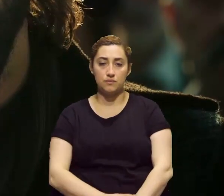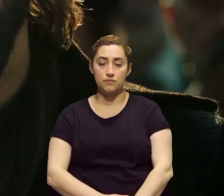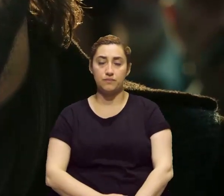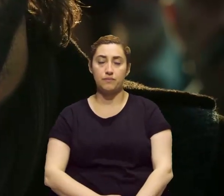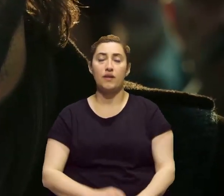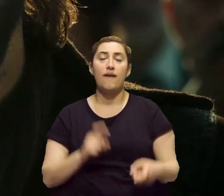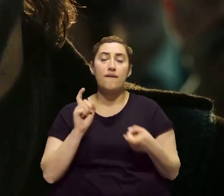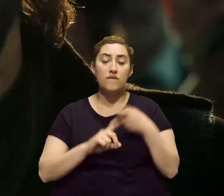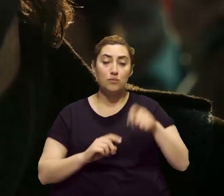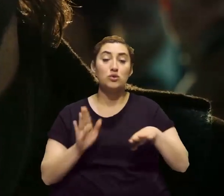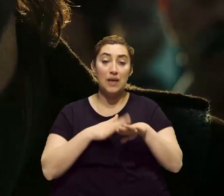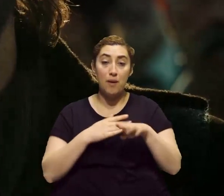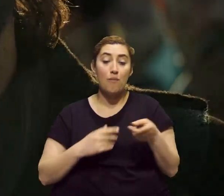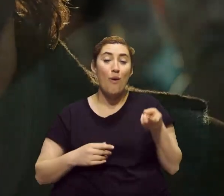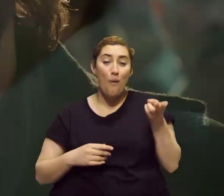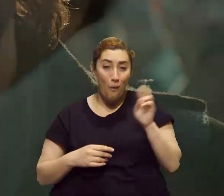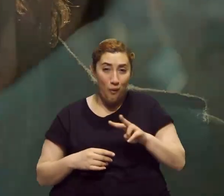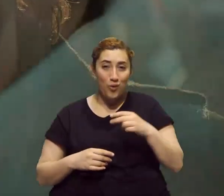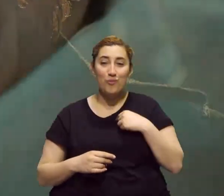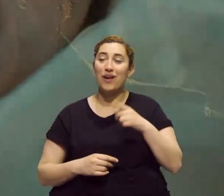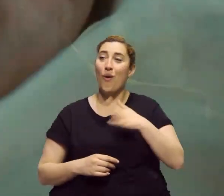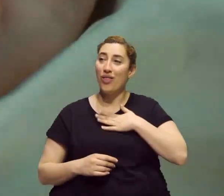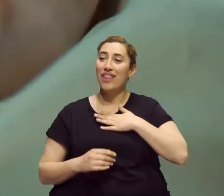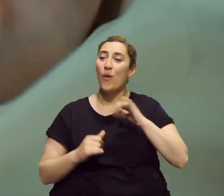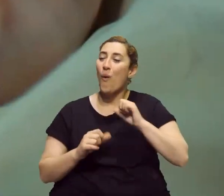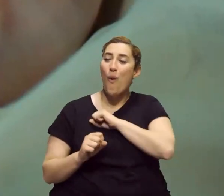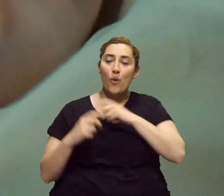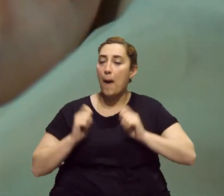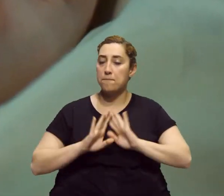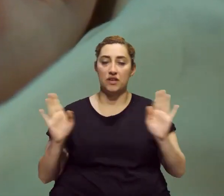Ve bu sebeple ölüme yeis etmeyeceğiz.